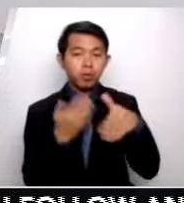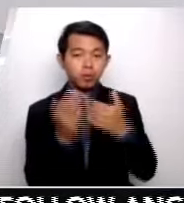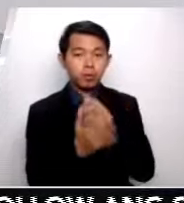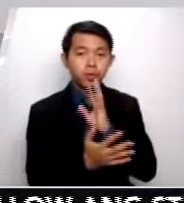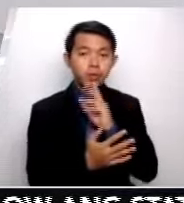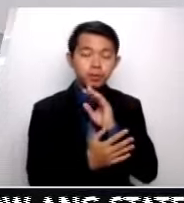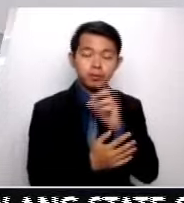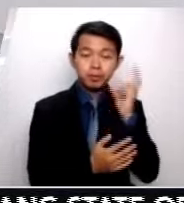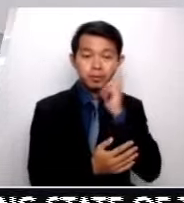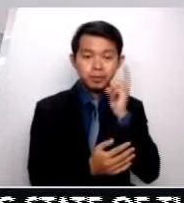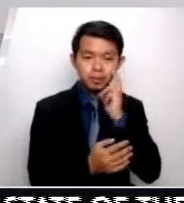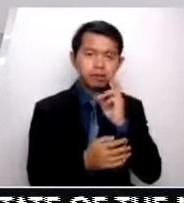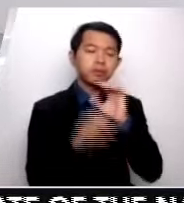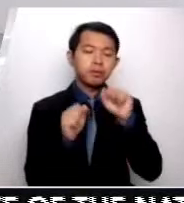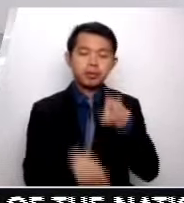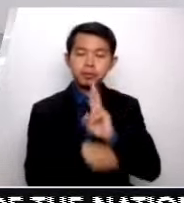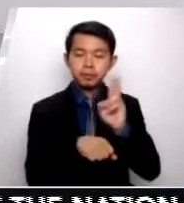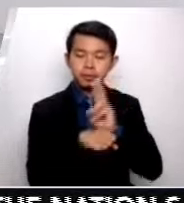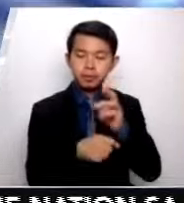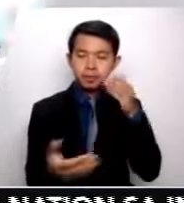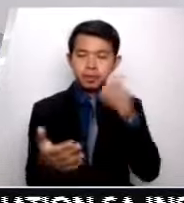laban sa